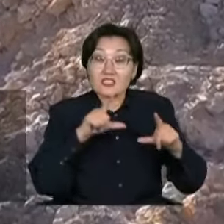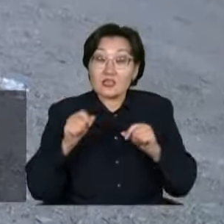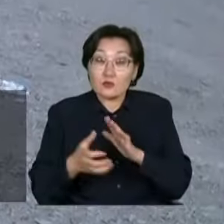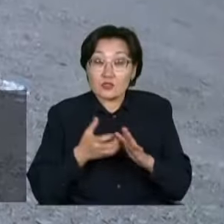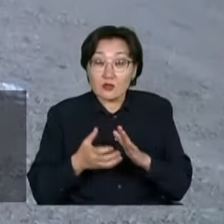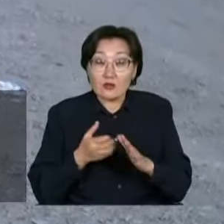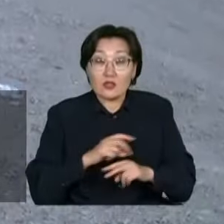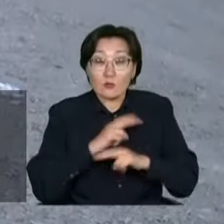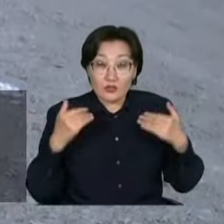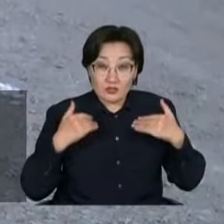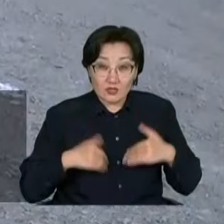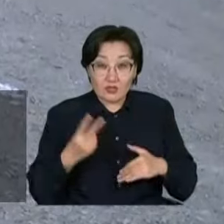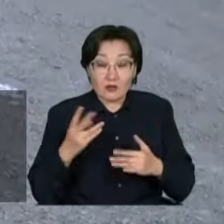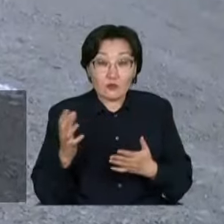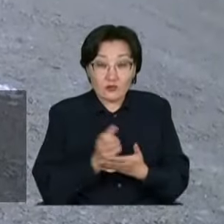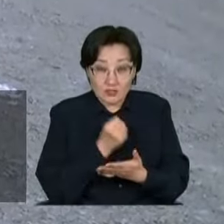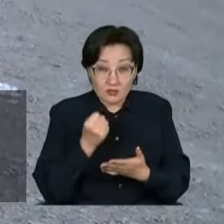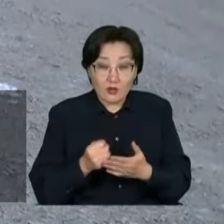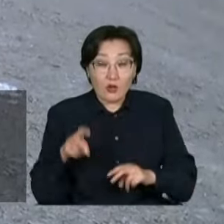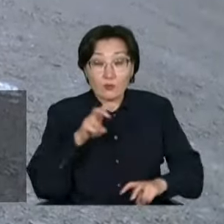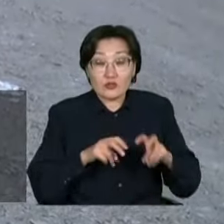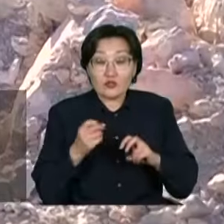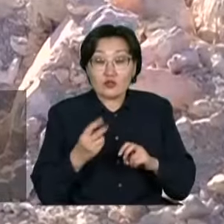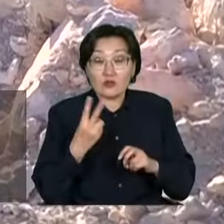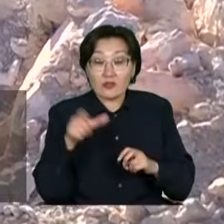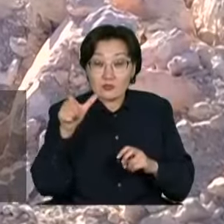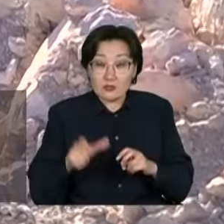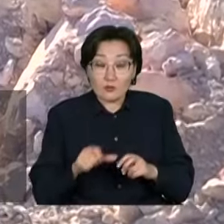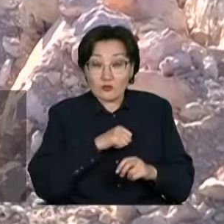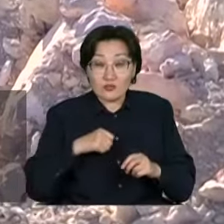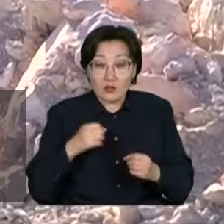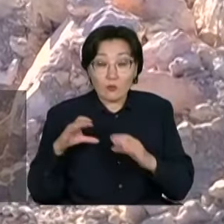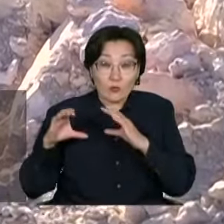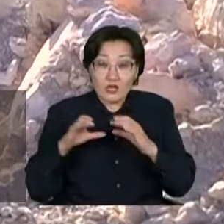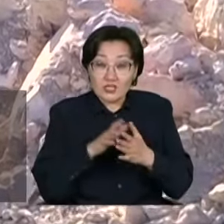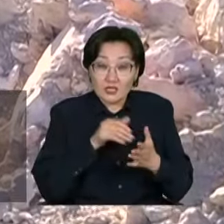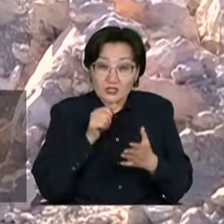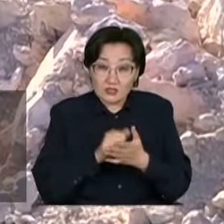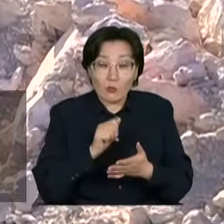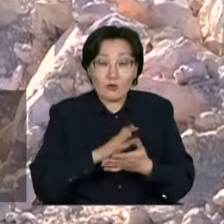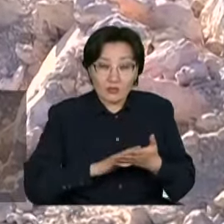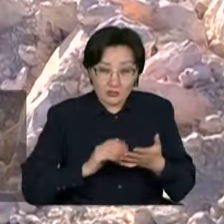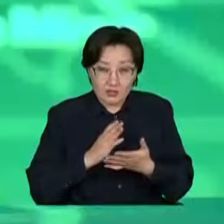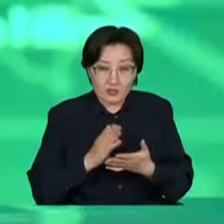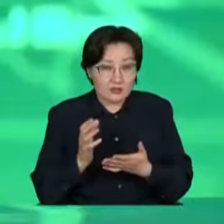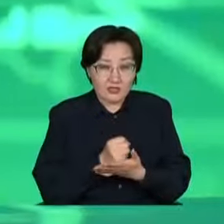Тела двоих удалось найти в тот же день. Поиски еще двоих и самого автобуса до сих пор продолжаются.